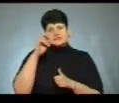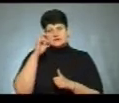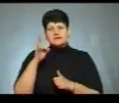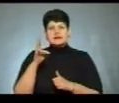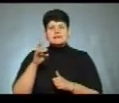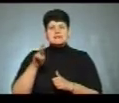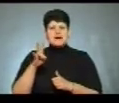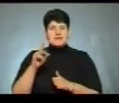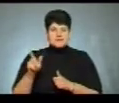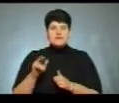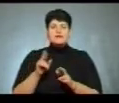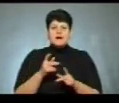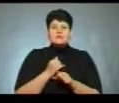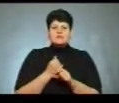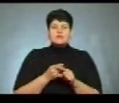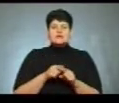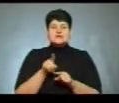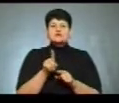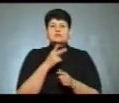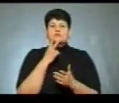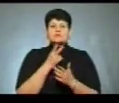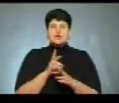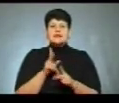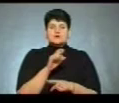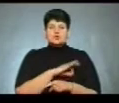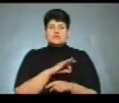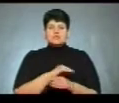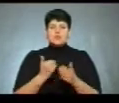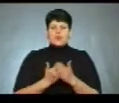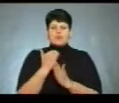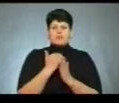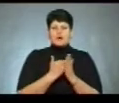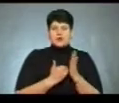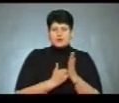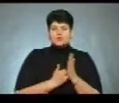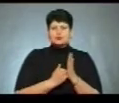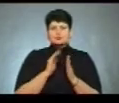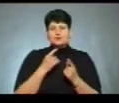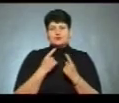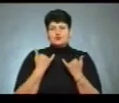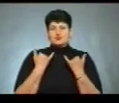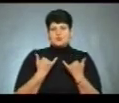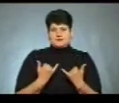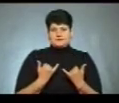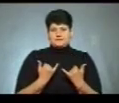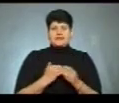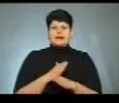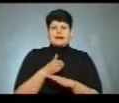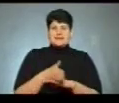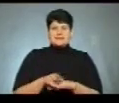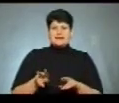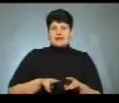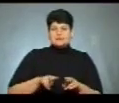Як працює цей проект, що передбачає і, зокрема, як скористатися новою соціальною програмою, будемо говорити сьогодні. Гість студії –